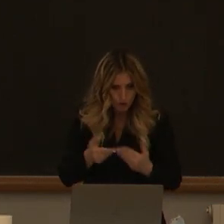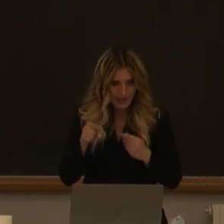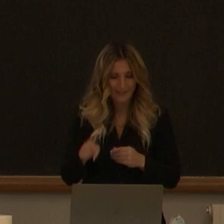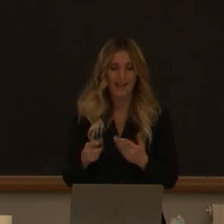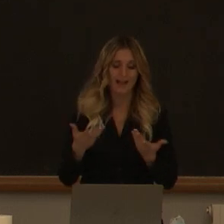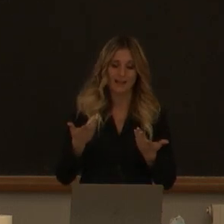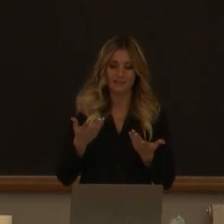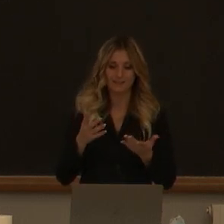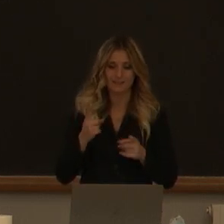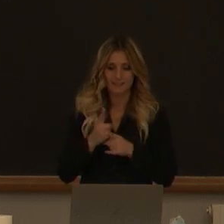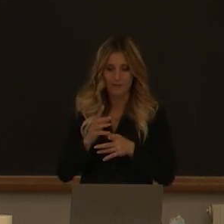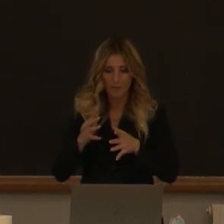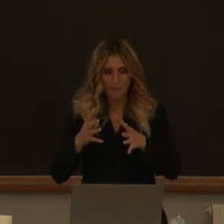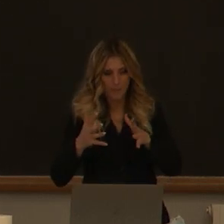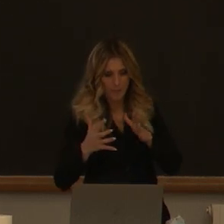verso